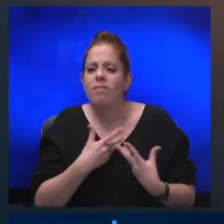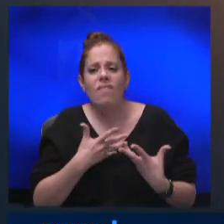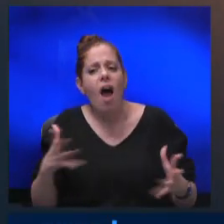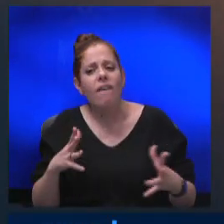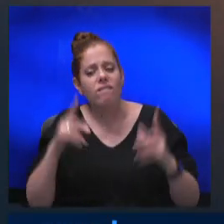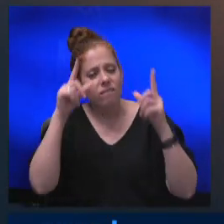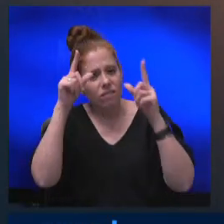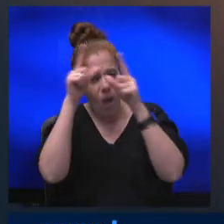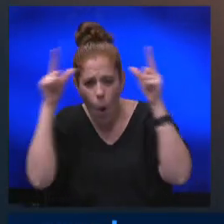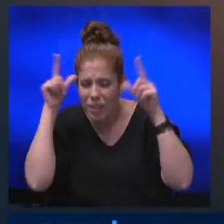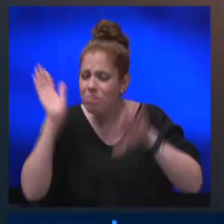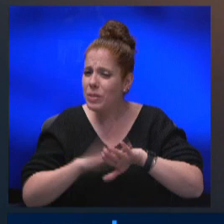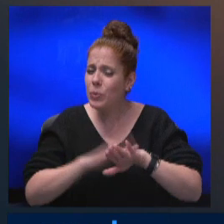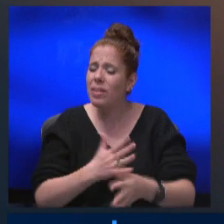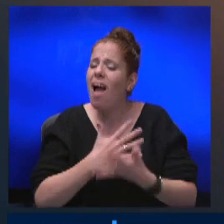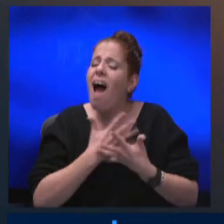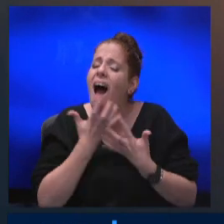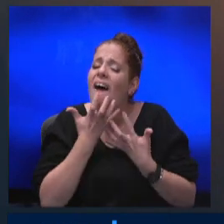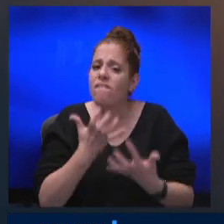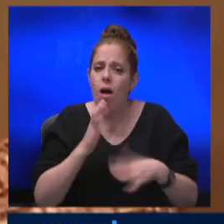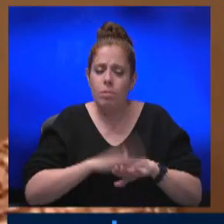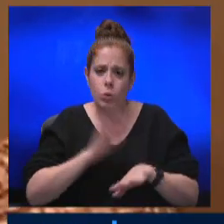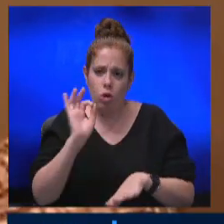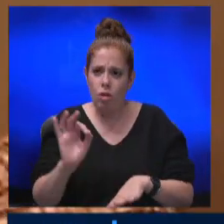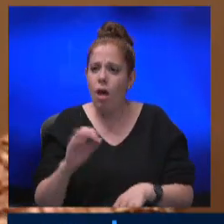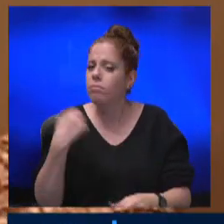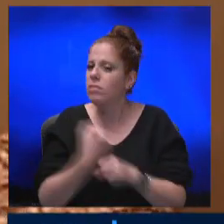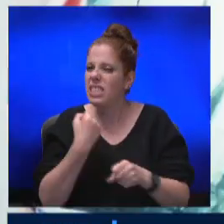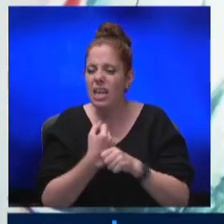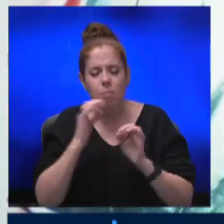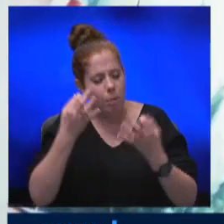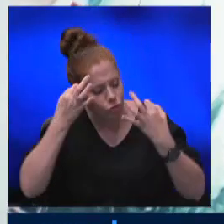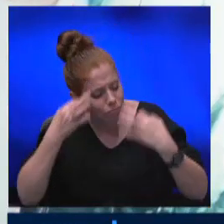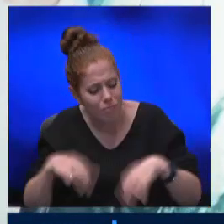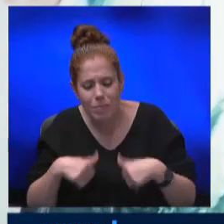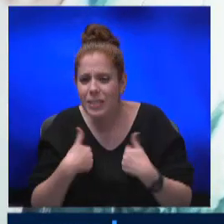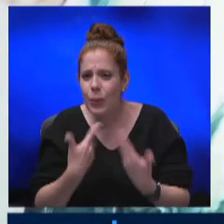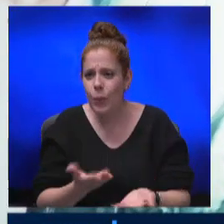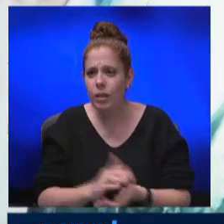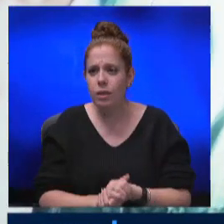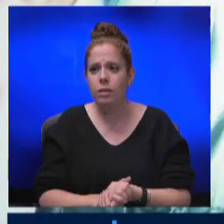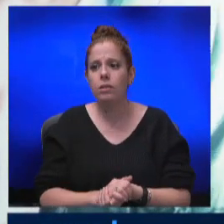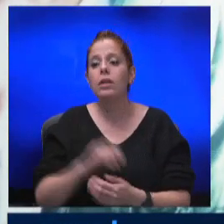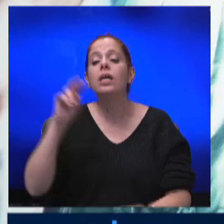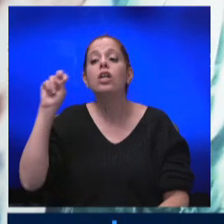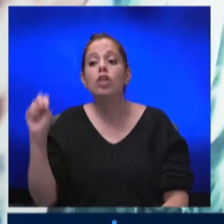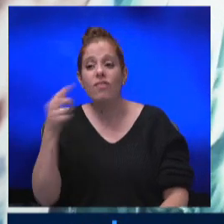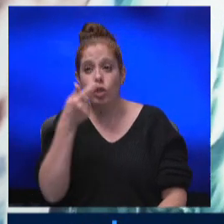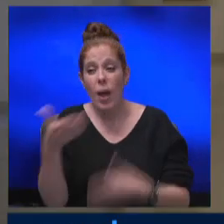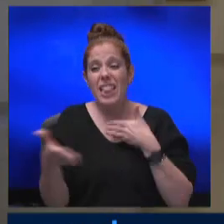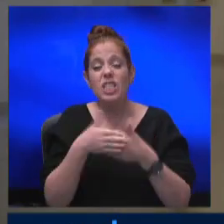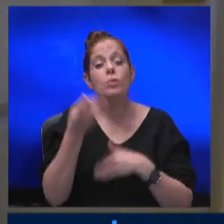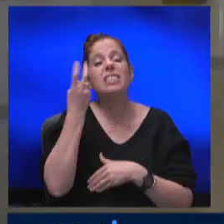מקצועית שאהבת המקצוע שלה, עשתה את זה ממש במסירות. נג'ת וג'ואד, שהיו נשואים 28